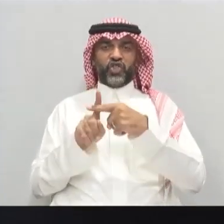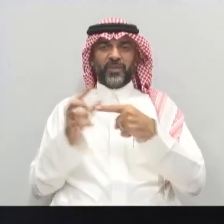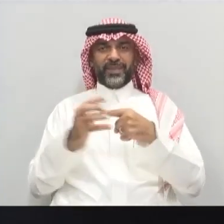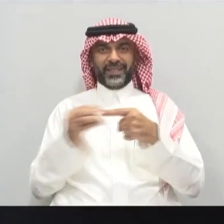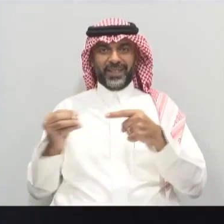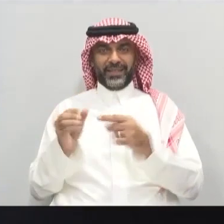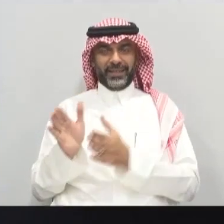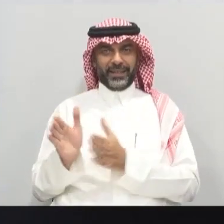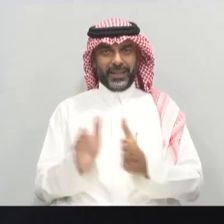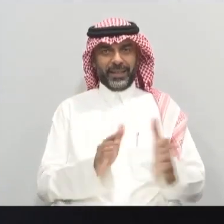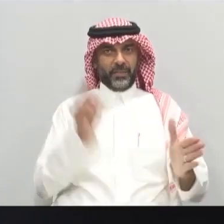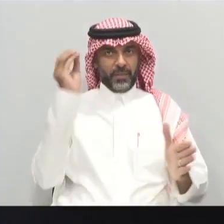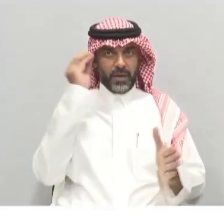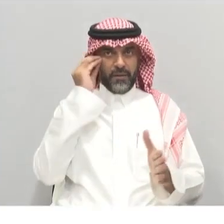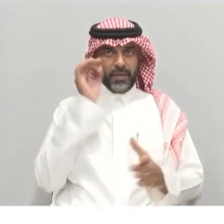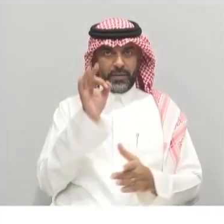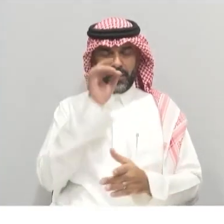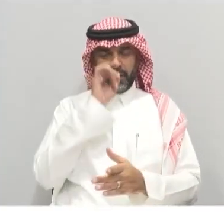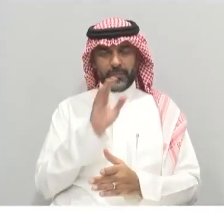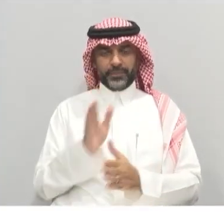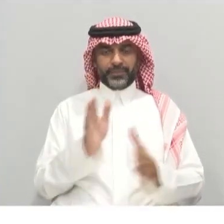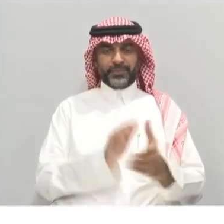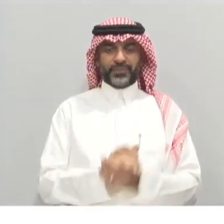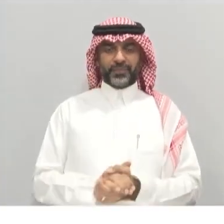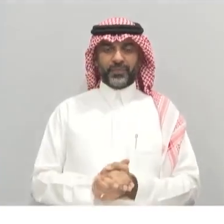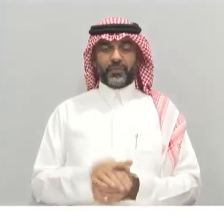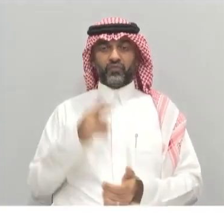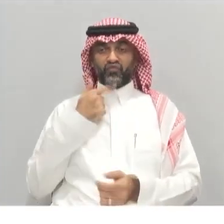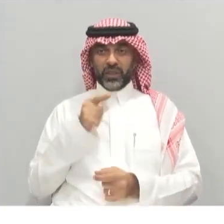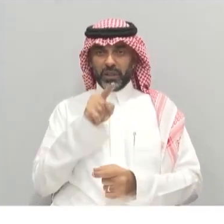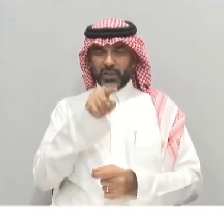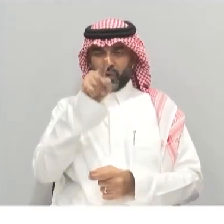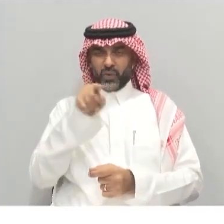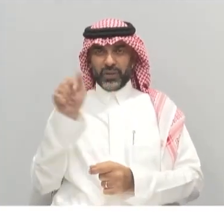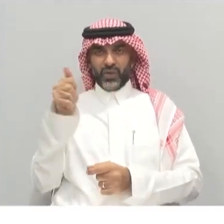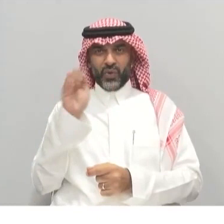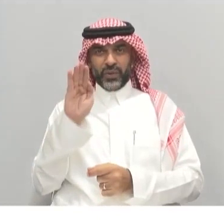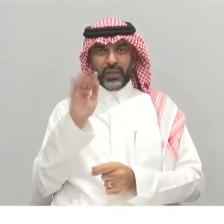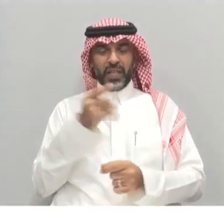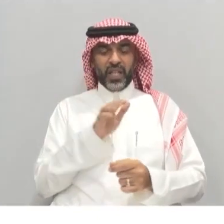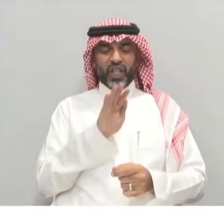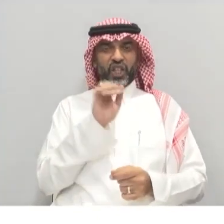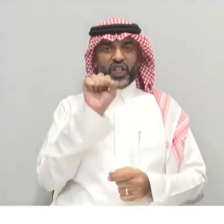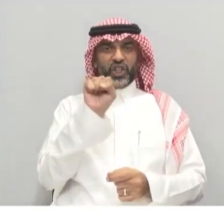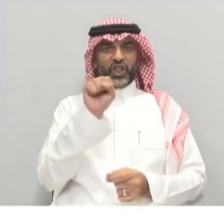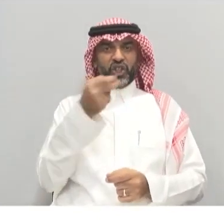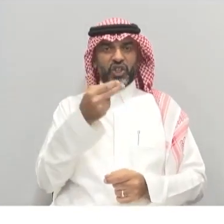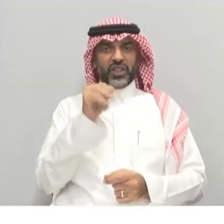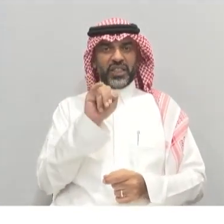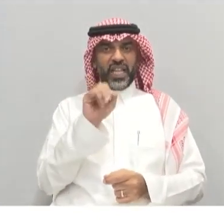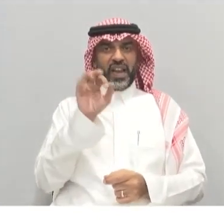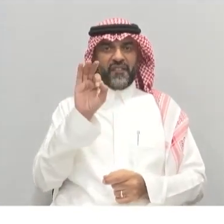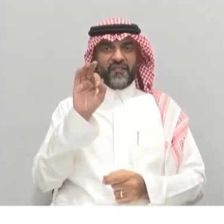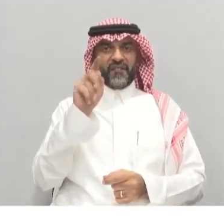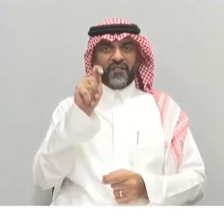والطرح للحصول على رمز الاس نضغط على مفتاح شفت زائد رقم سته في لوحه